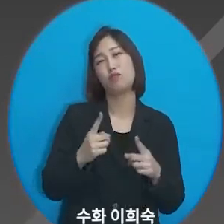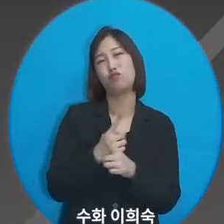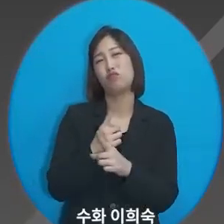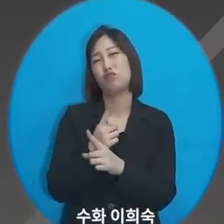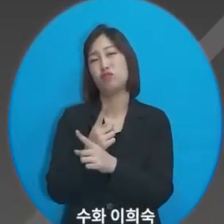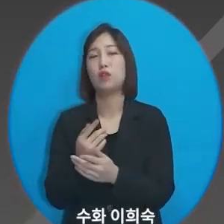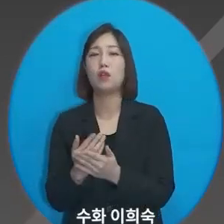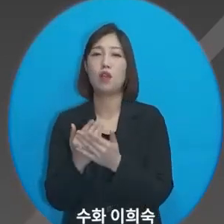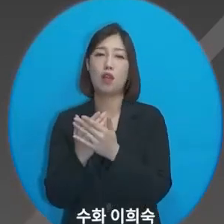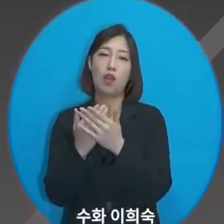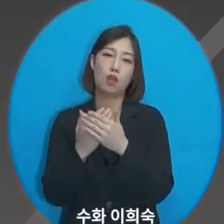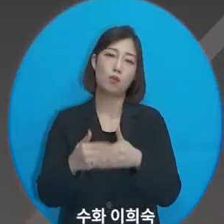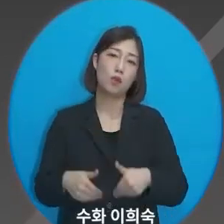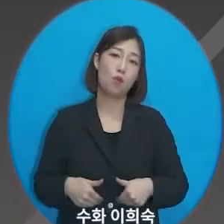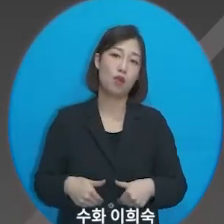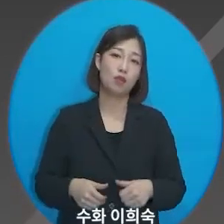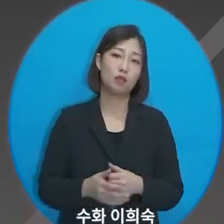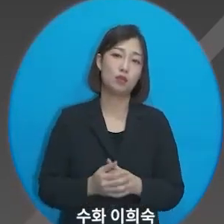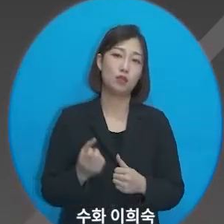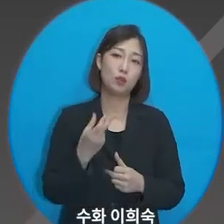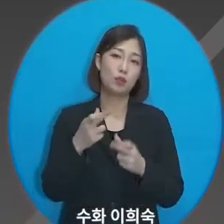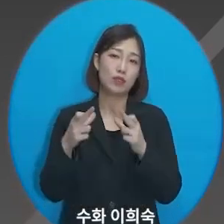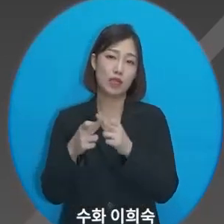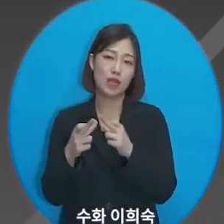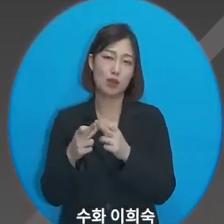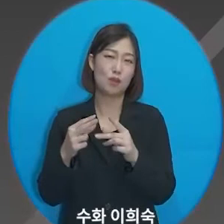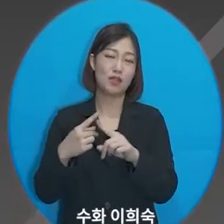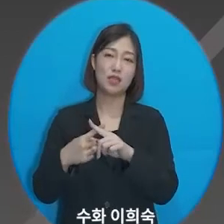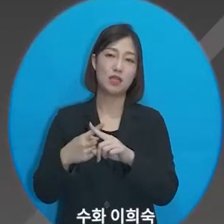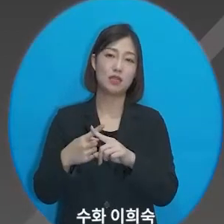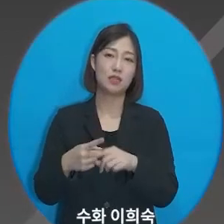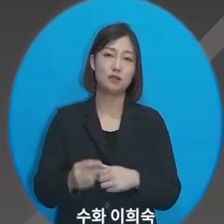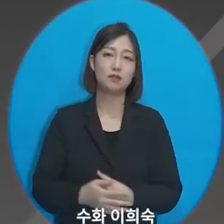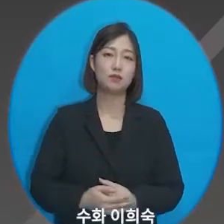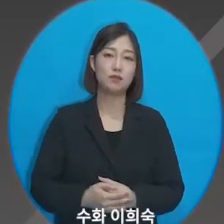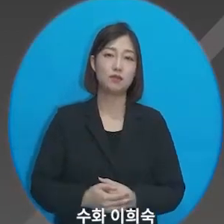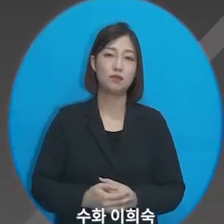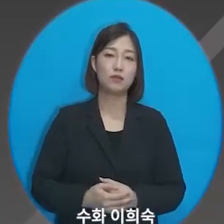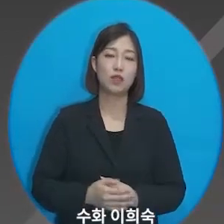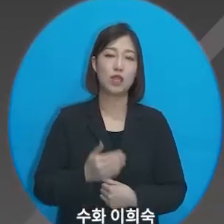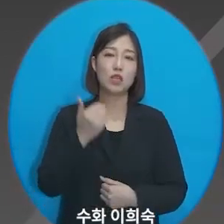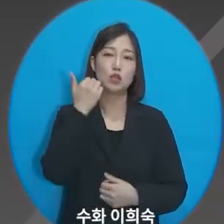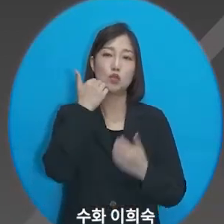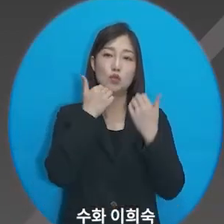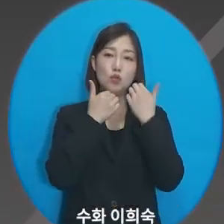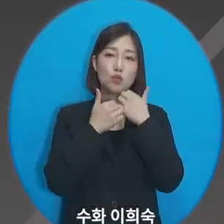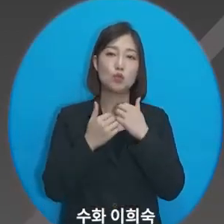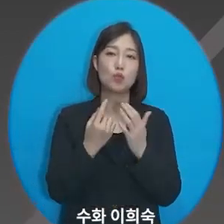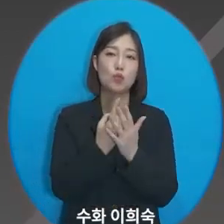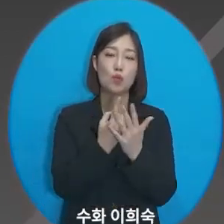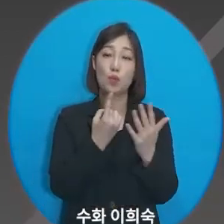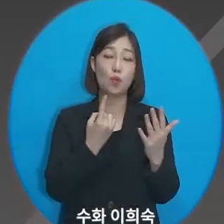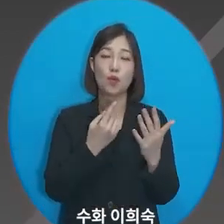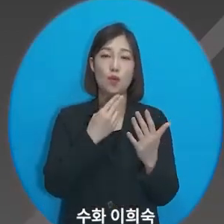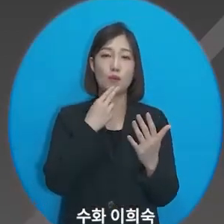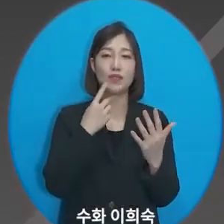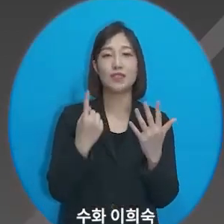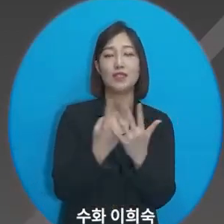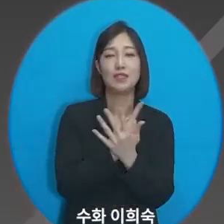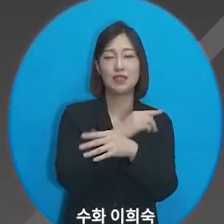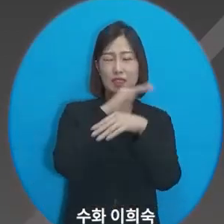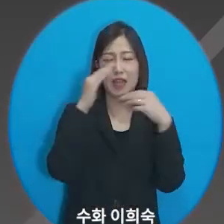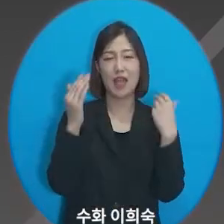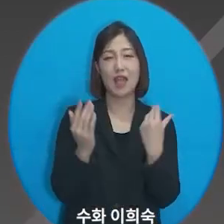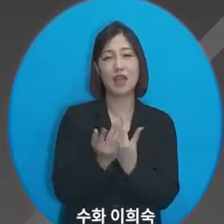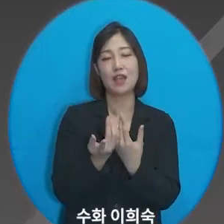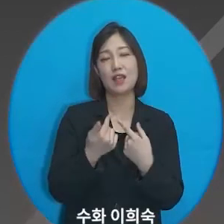됩니다. 균형 잡힌 환경, 그 누구도 소외되지 않는 정책, 포용하는 사회, 우리가